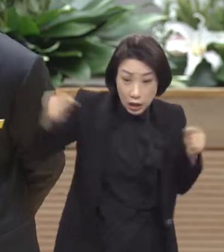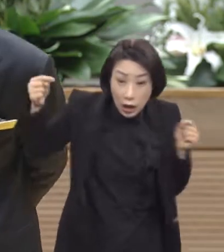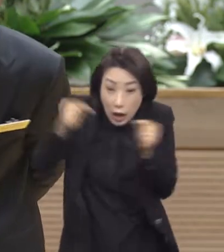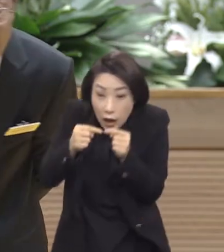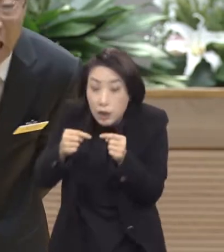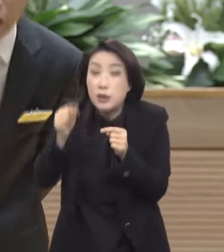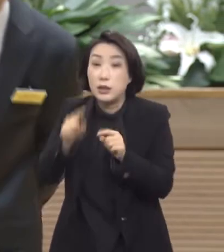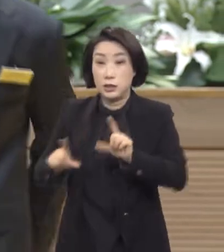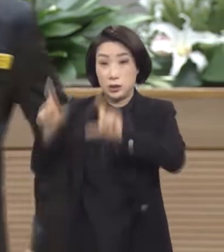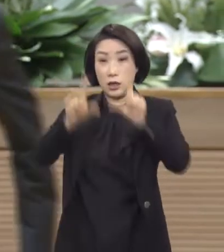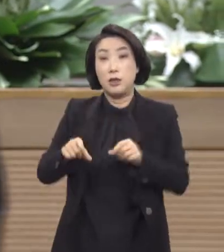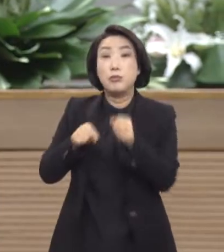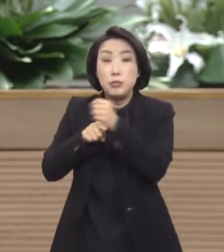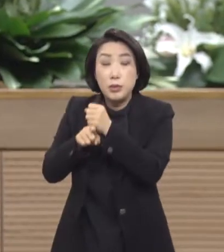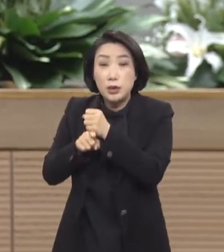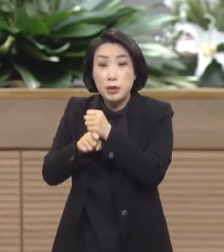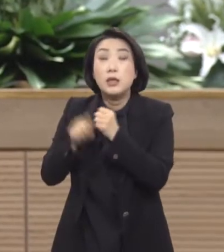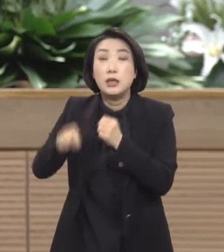게 믿음인데